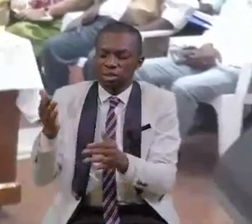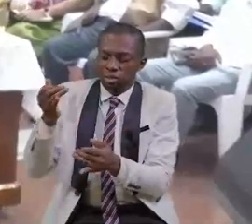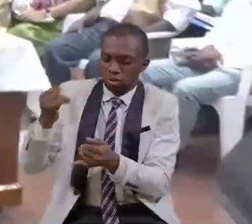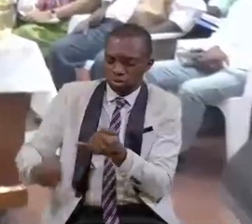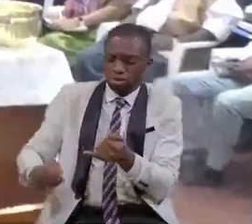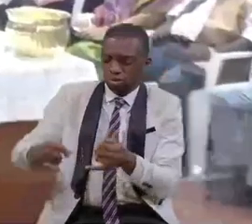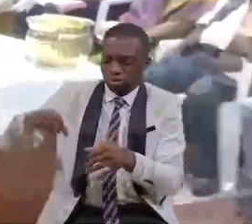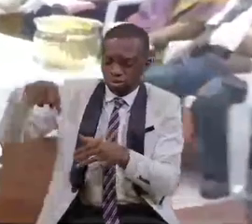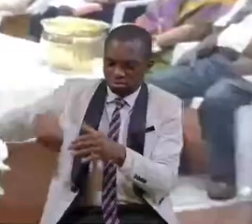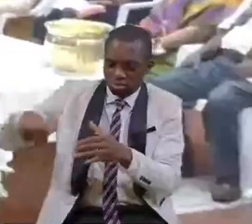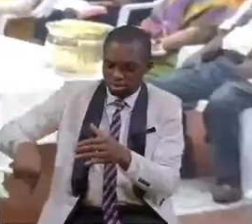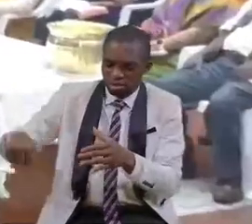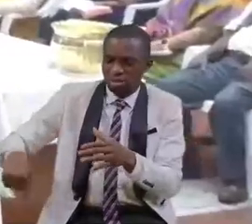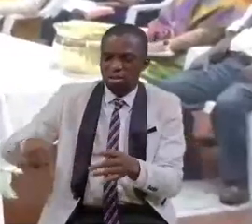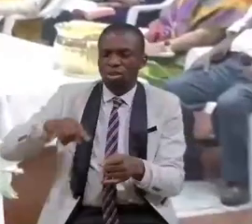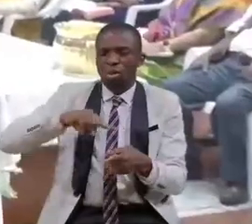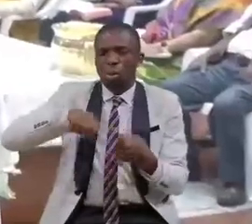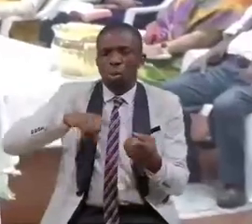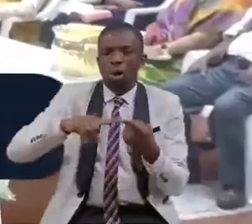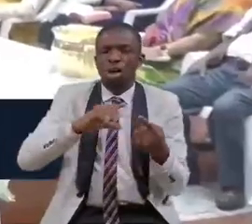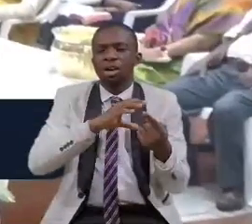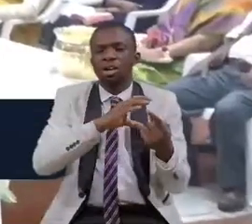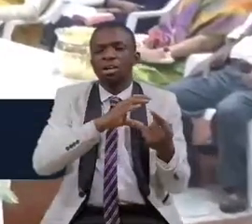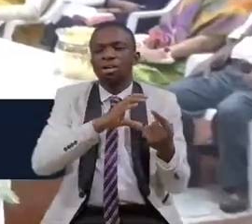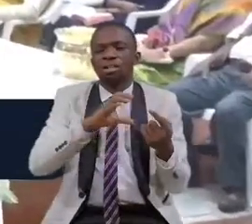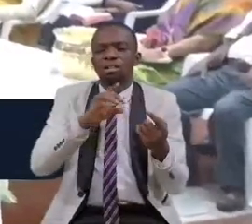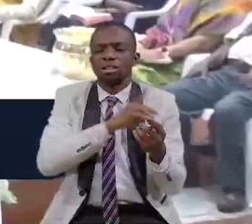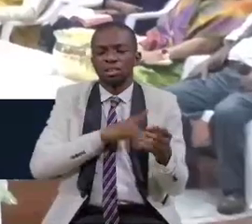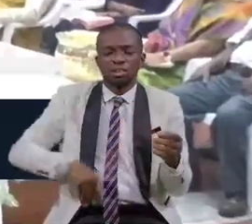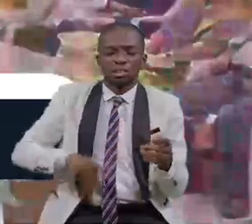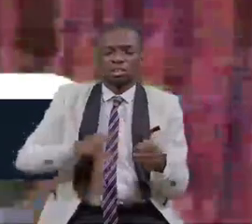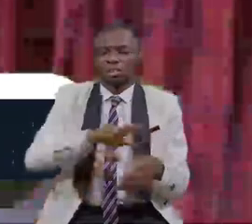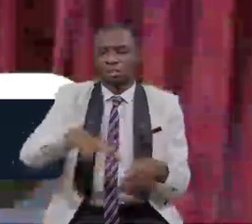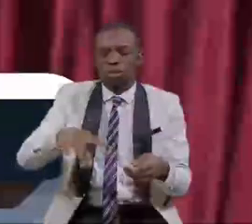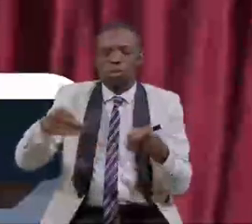Christ va régner sans rival. Lorsque le royaume là vient,